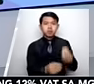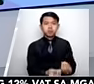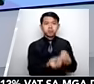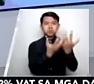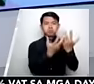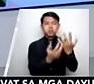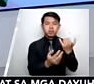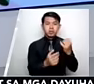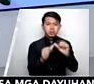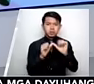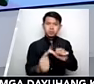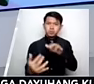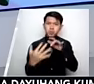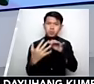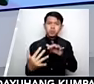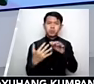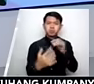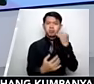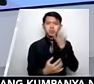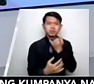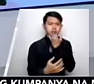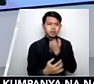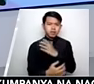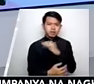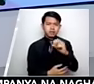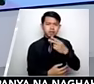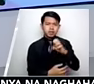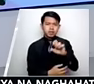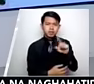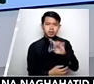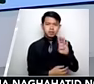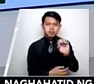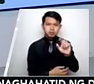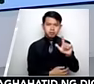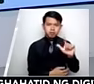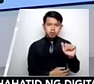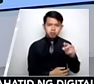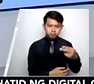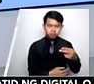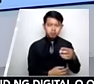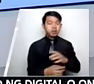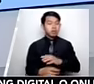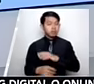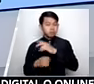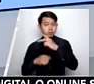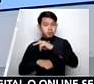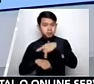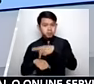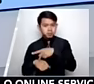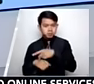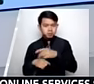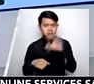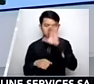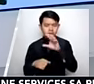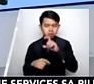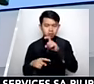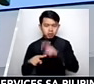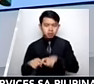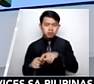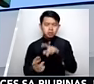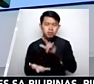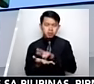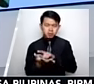at grupong hezbollah ang gobyerno ng Pilipinas nag-arkila na raw ng eroplano para mapauwi na ang mga pilipinong naiipit sa